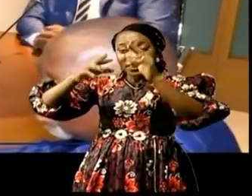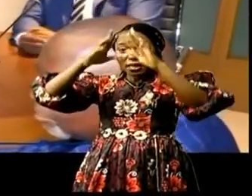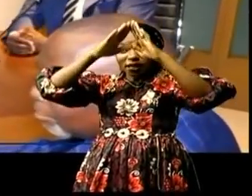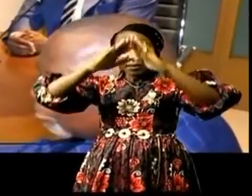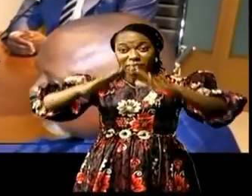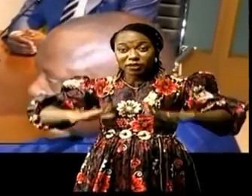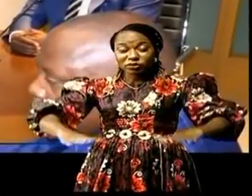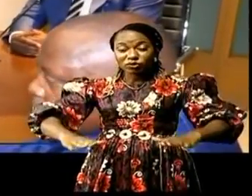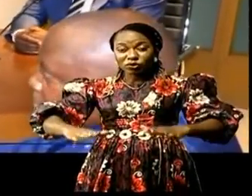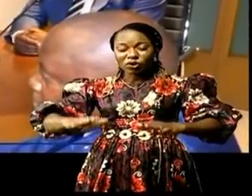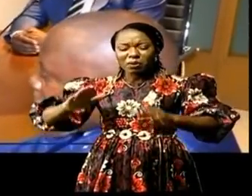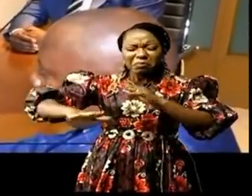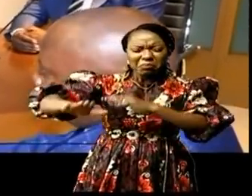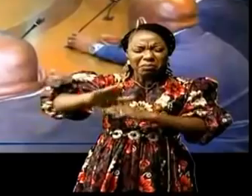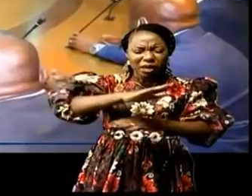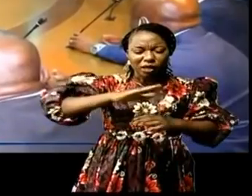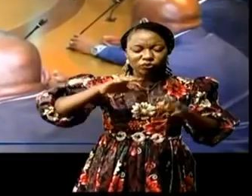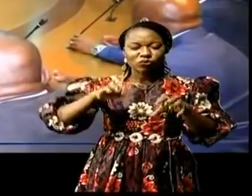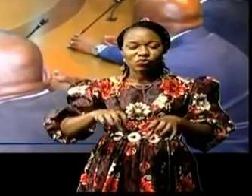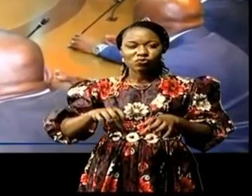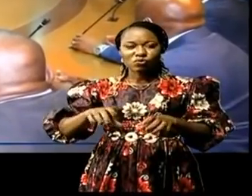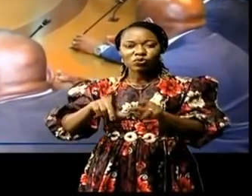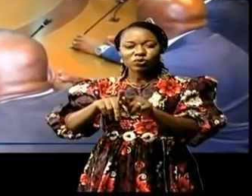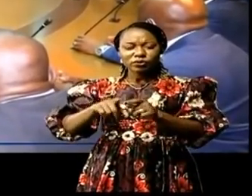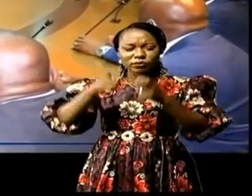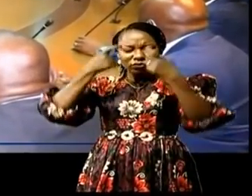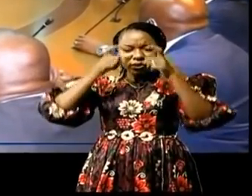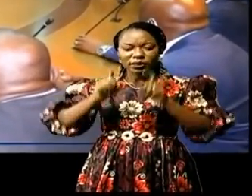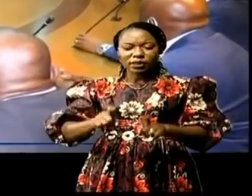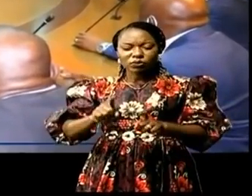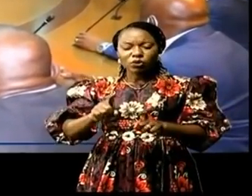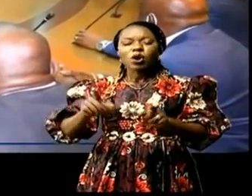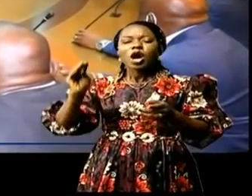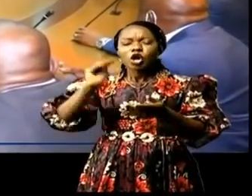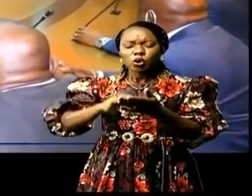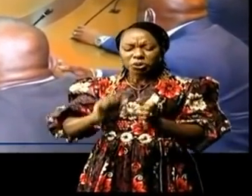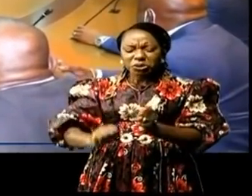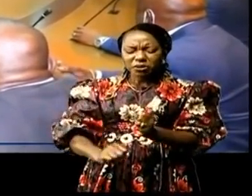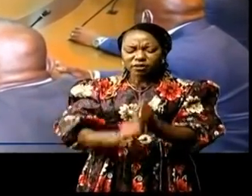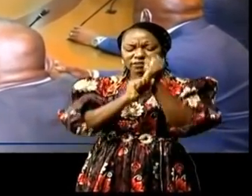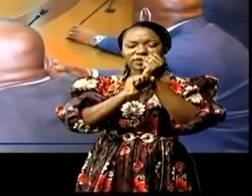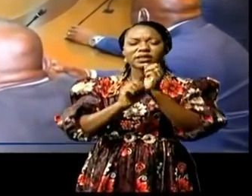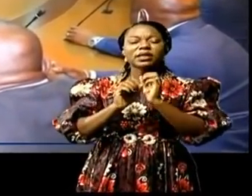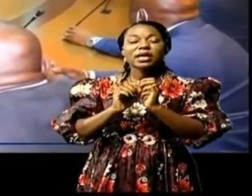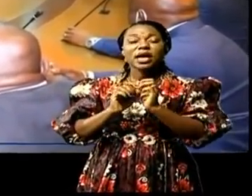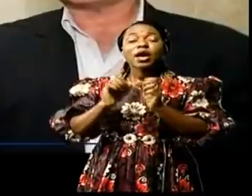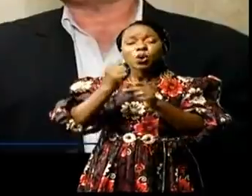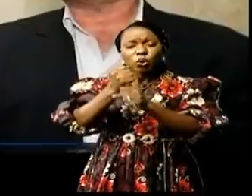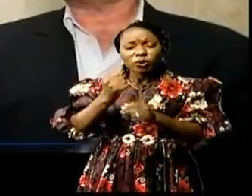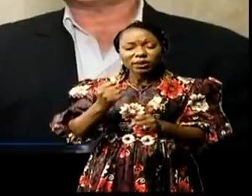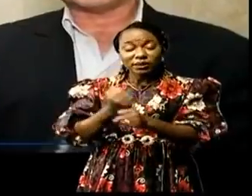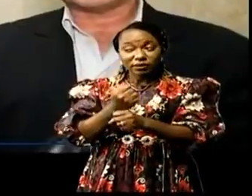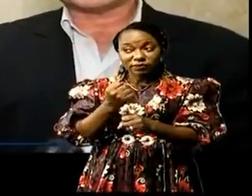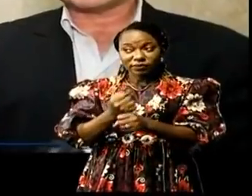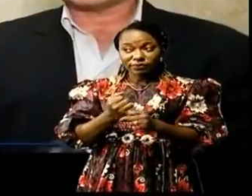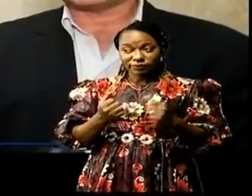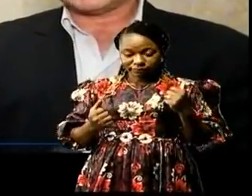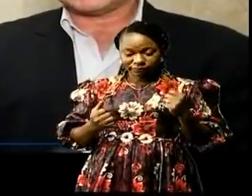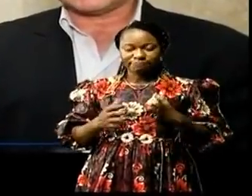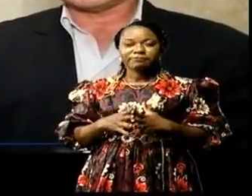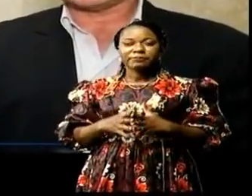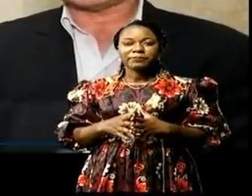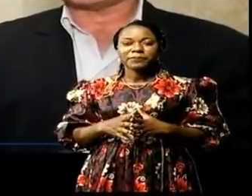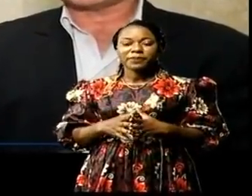les territoires congolais. Ils se sont convenus aussi du renforcement des services du Renatelsat.